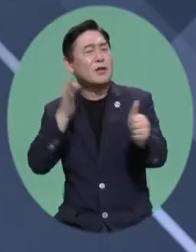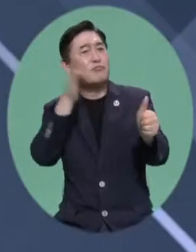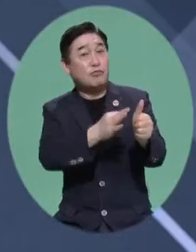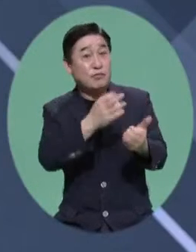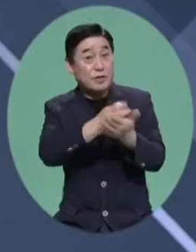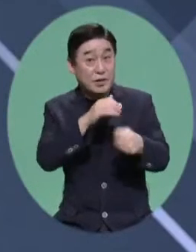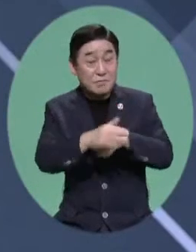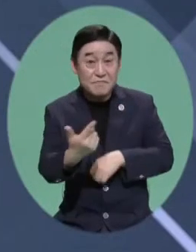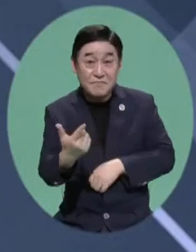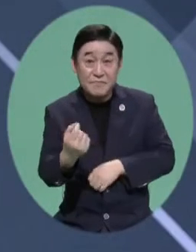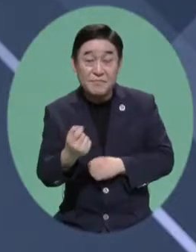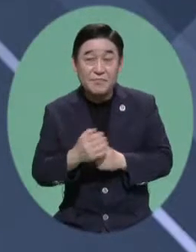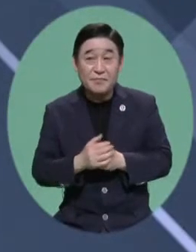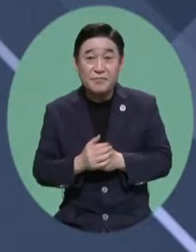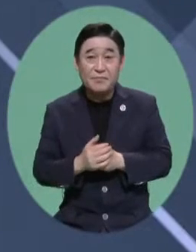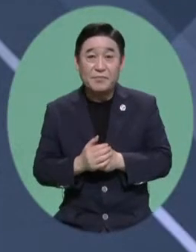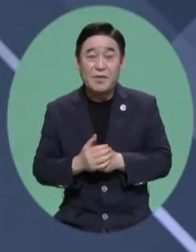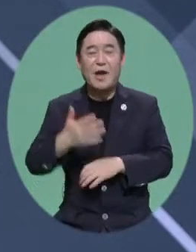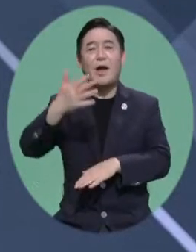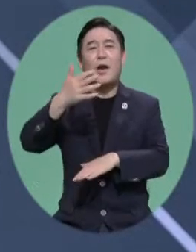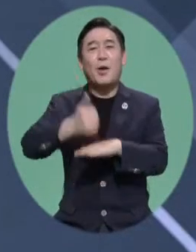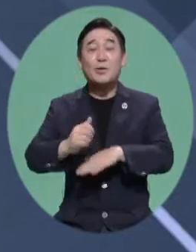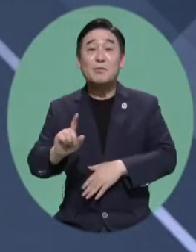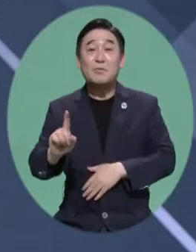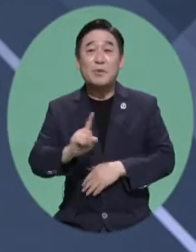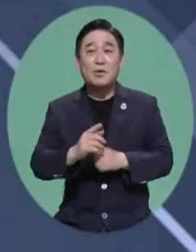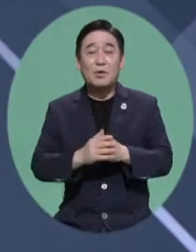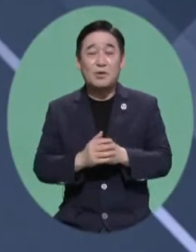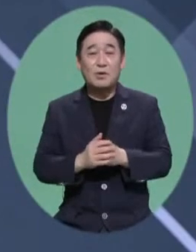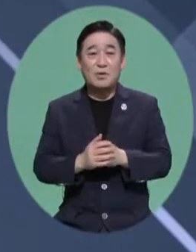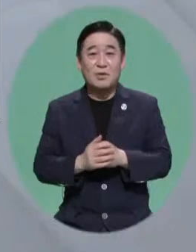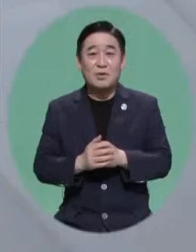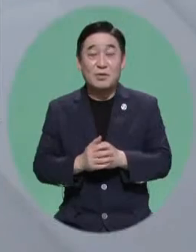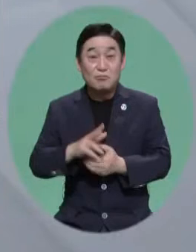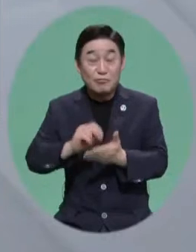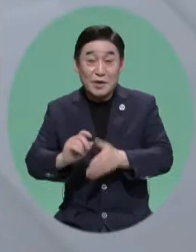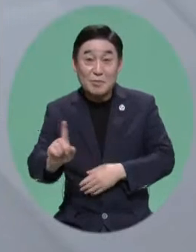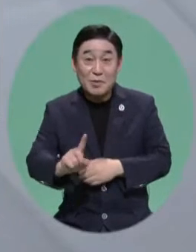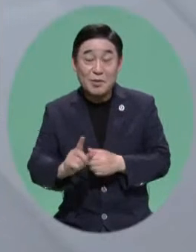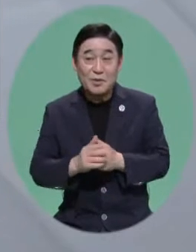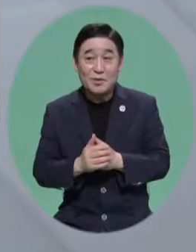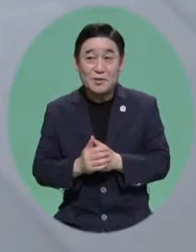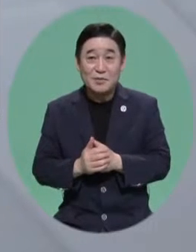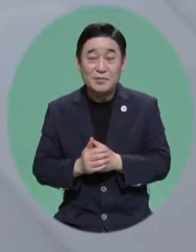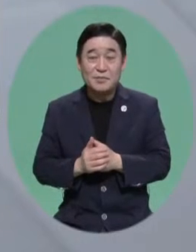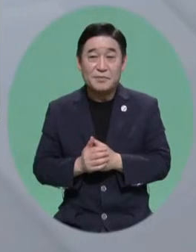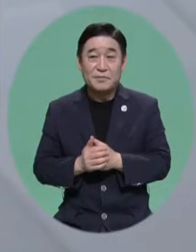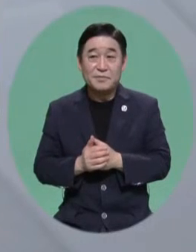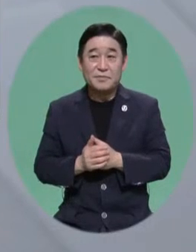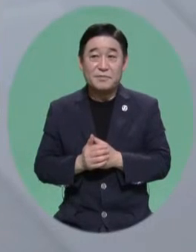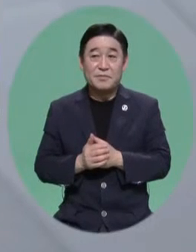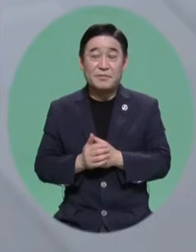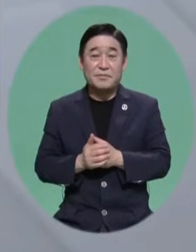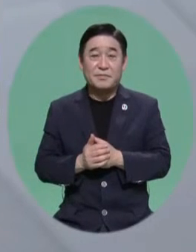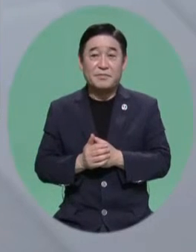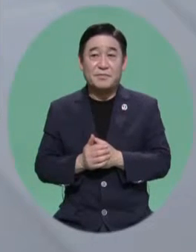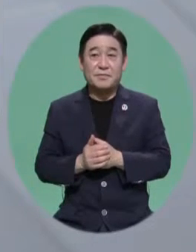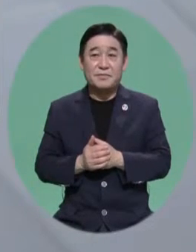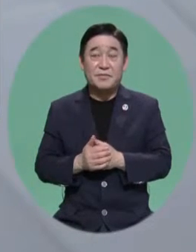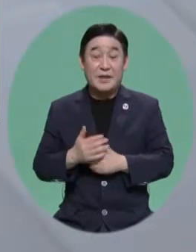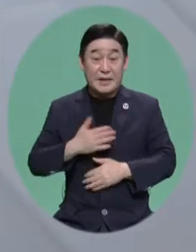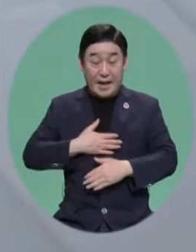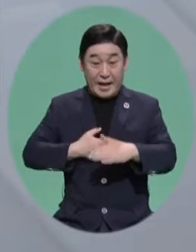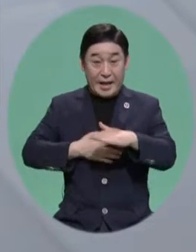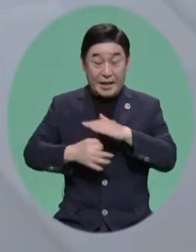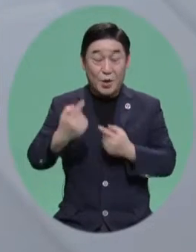드리는 제도 아닙니까 그렇게 되면 결과적으로 어떤 문제가 발생 하겠읍니까 어 낸 거 보다도